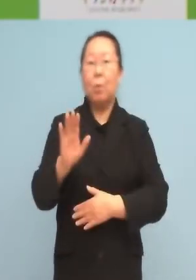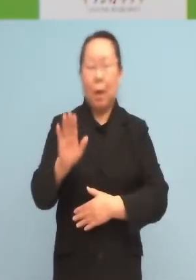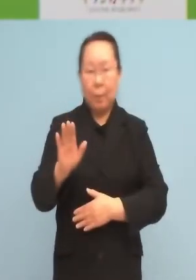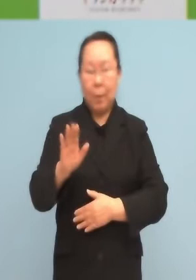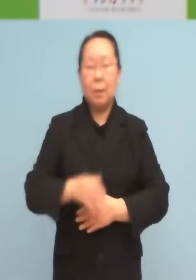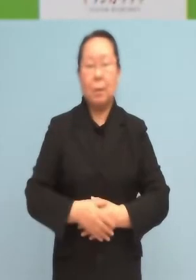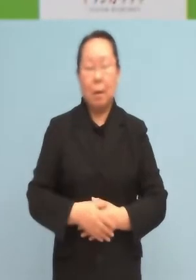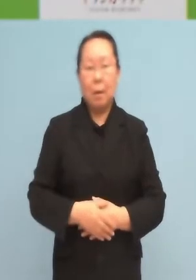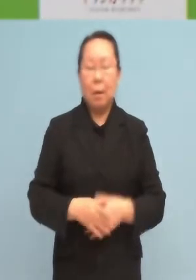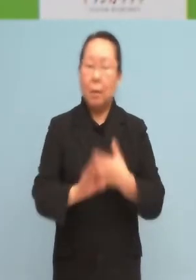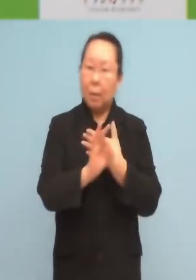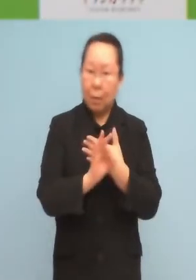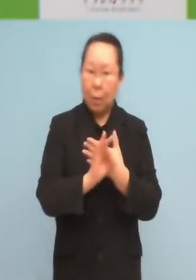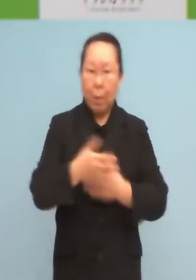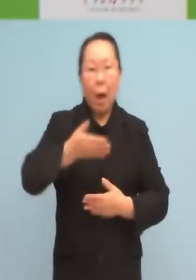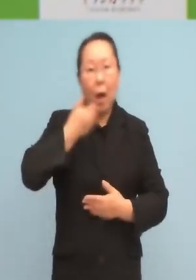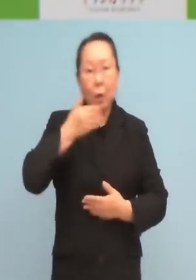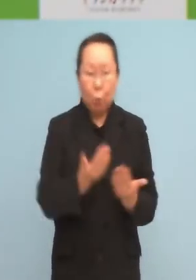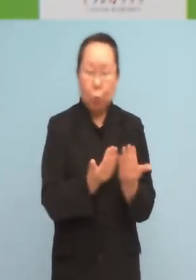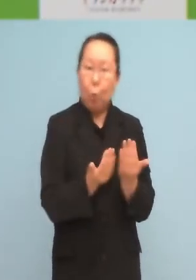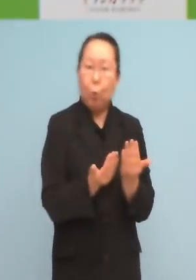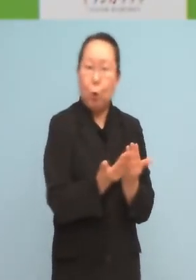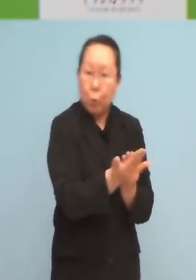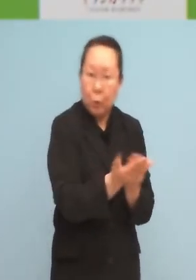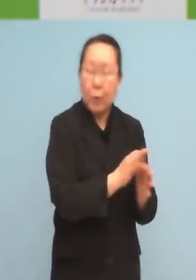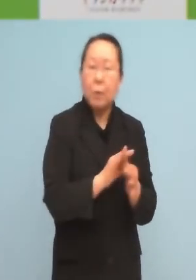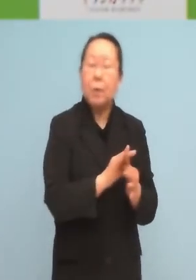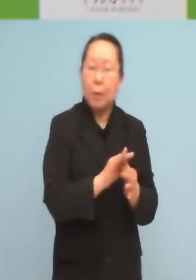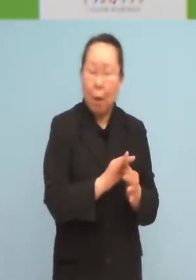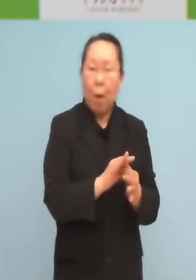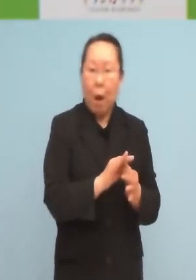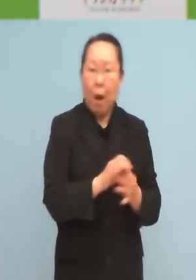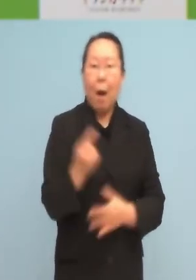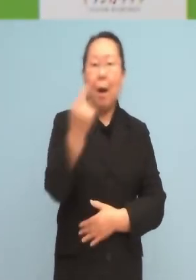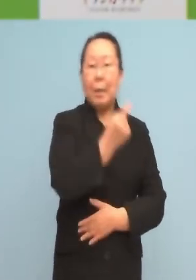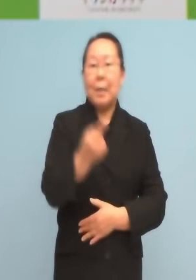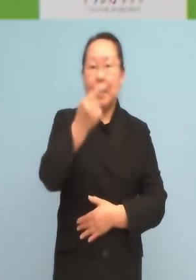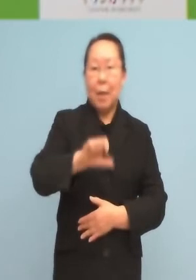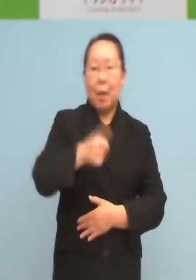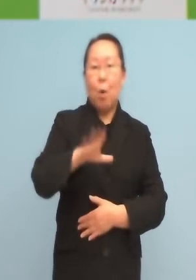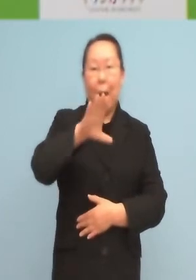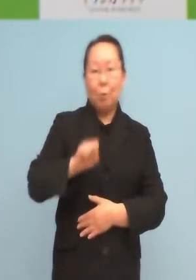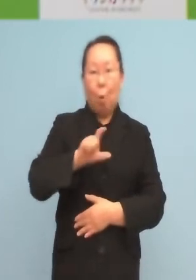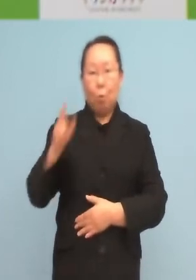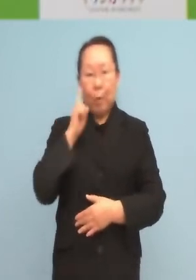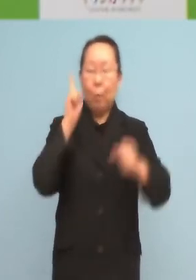ういった中で例えば食の輸出については、1500億を目指